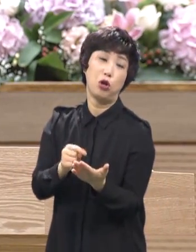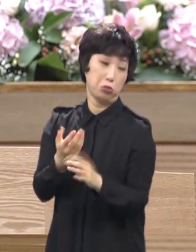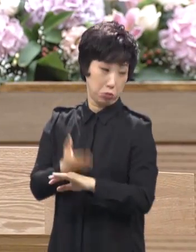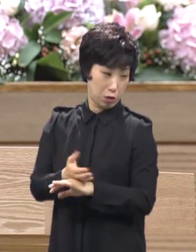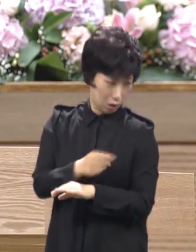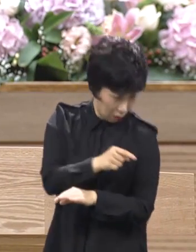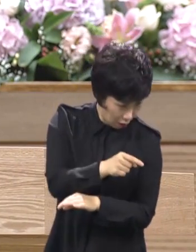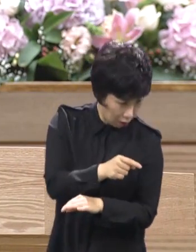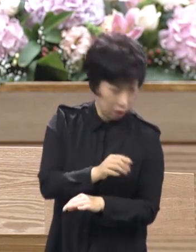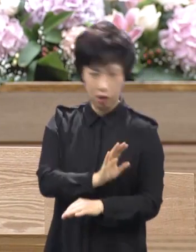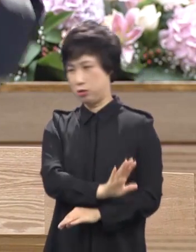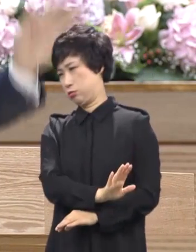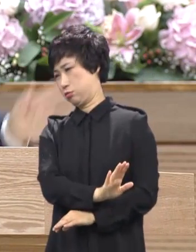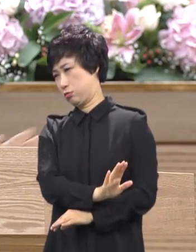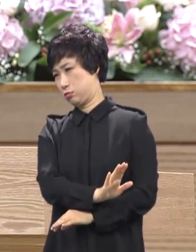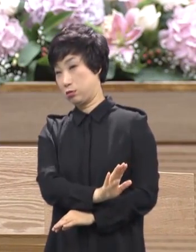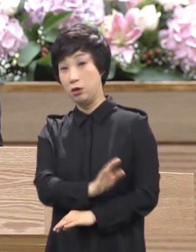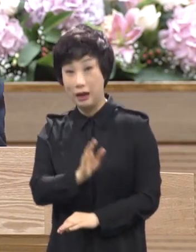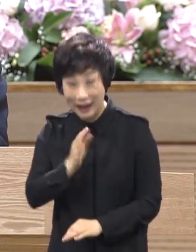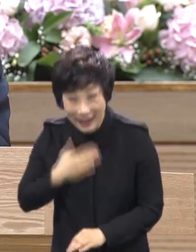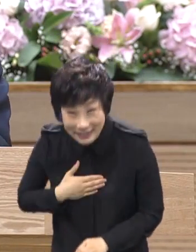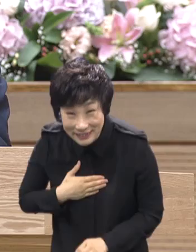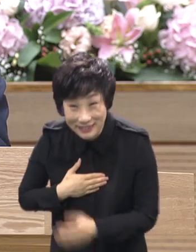것은 응하지도 말라.